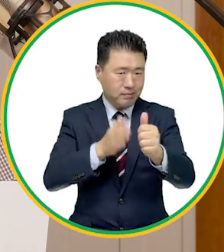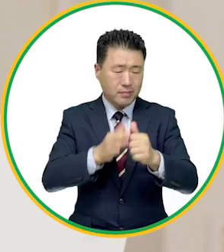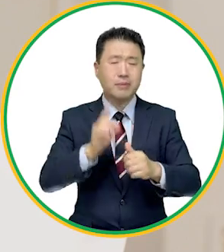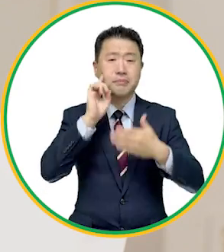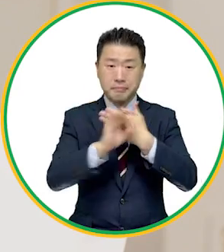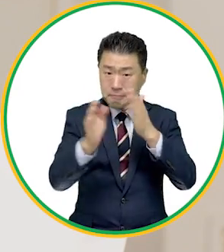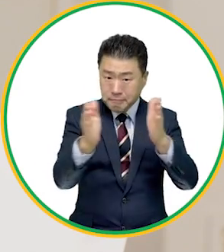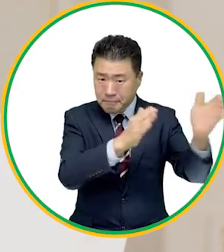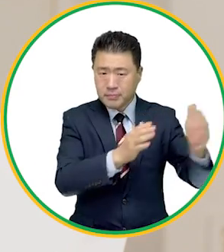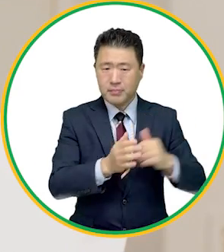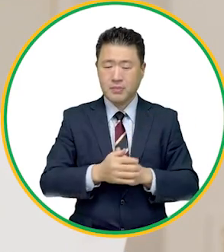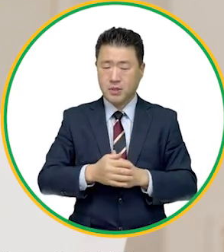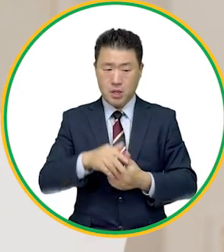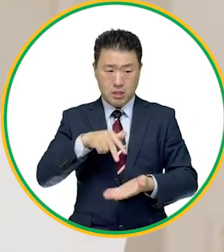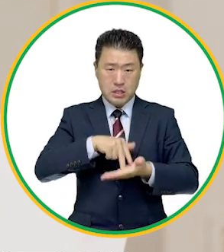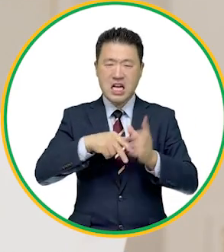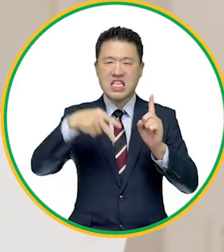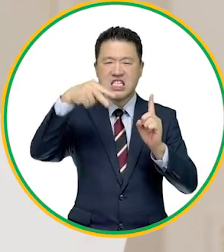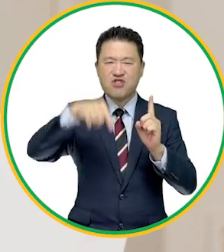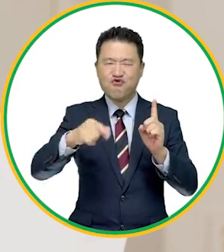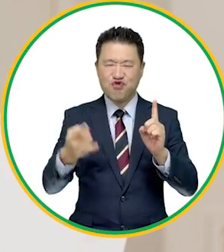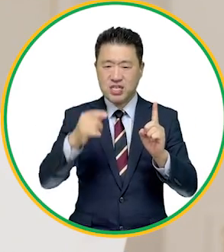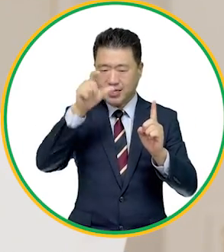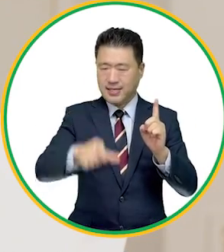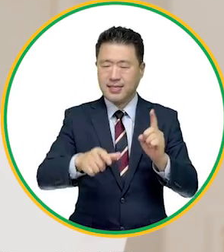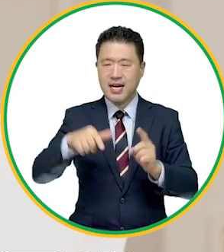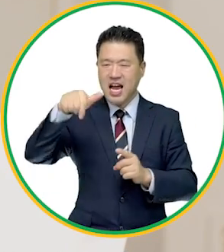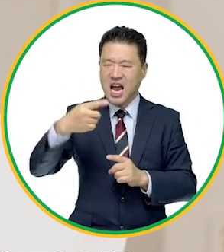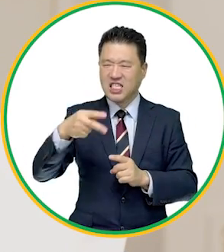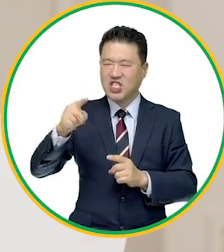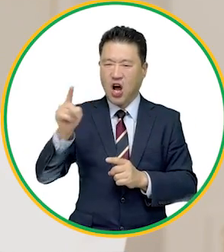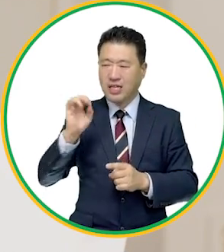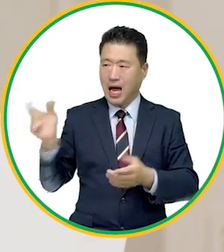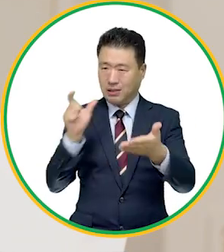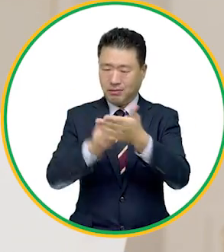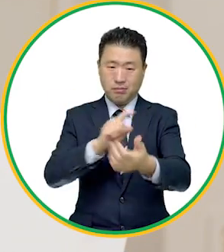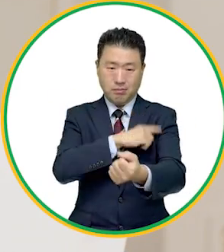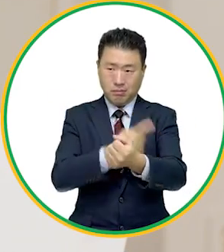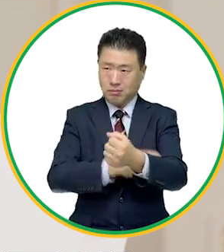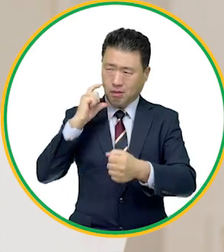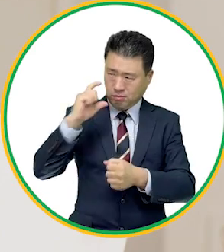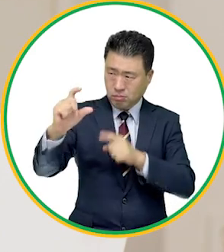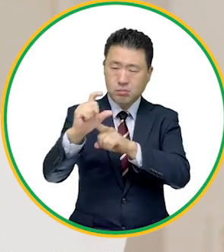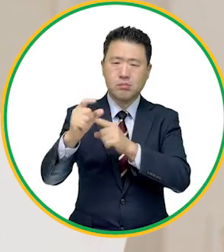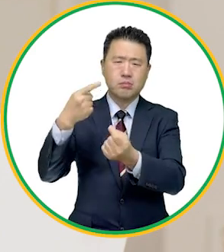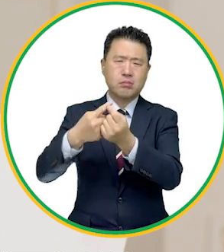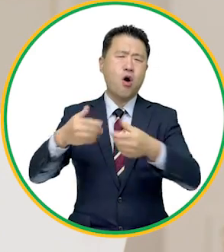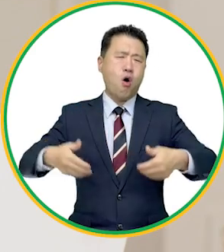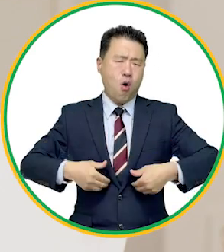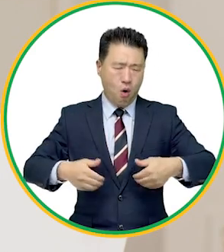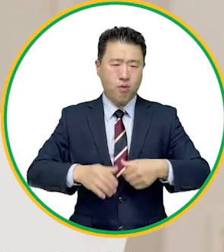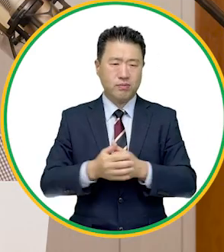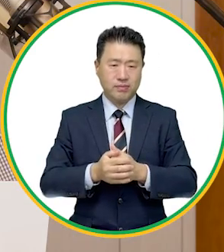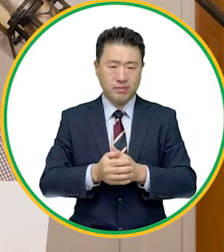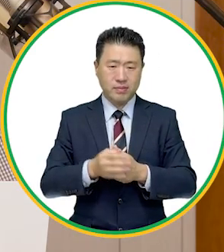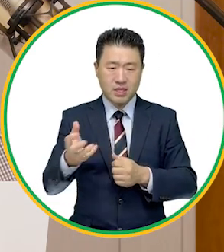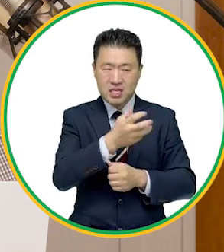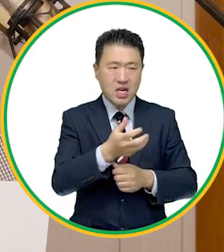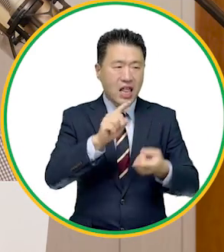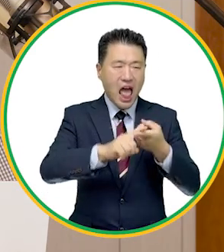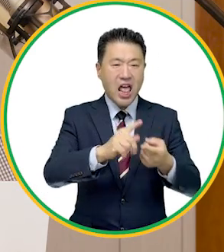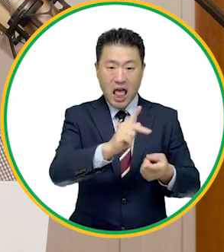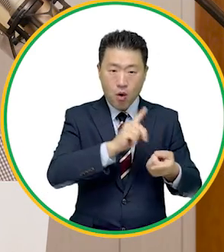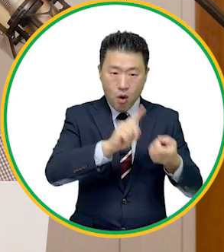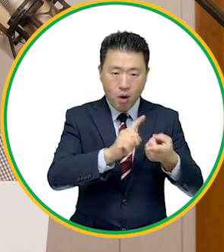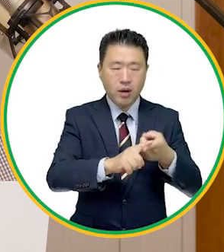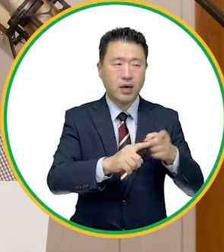하는데요. 다만 담보주택에 공사의 1순위 근저당권이 반드시 유지되어야 하기 때문에 이주비